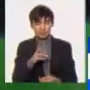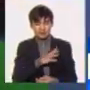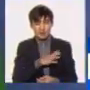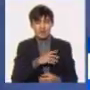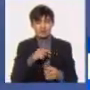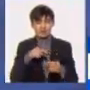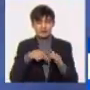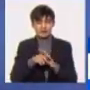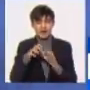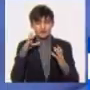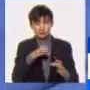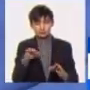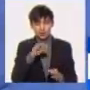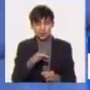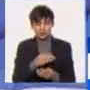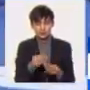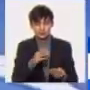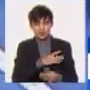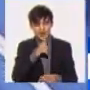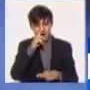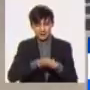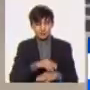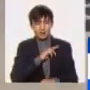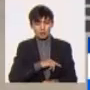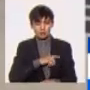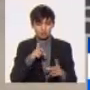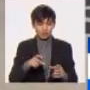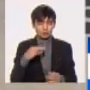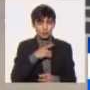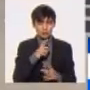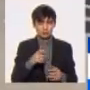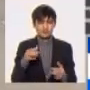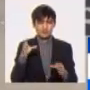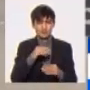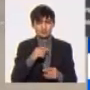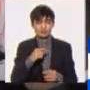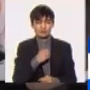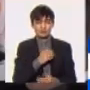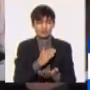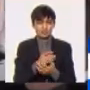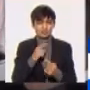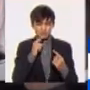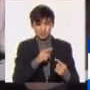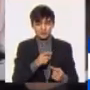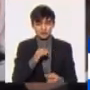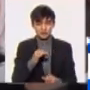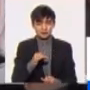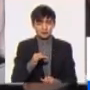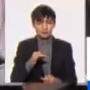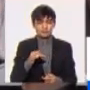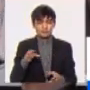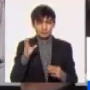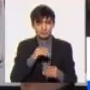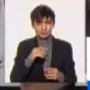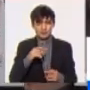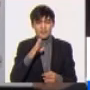секторда арнайы автобустармен жүріп таратқан әкімшілік қызметкерлерінің жұмысына көпшілік әлден наразы болып жатыр. Отвратительно